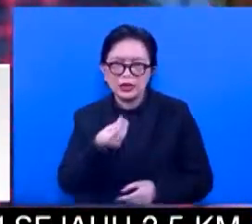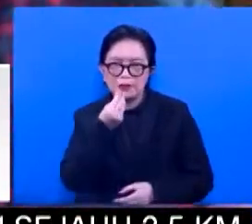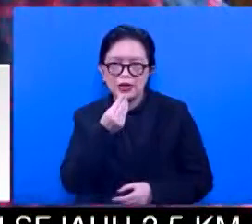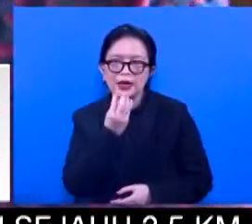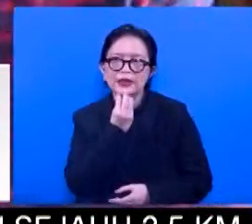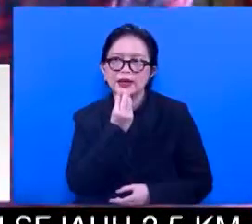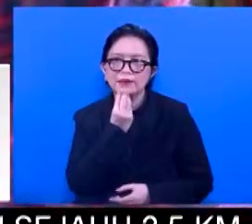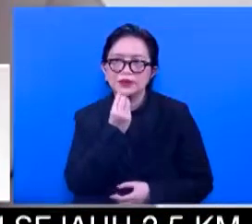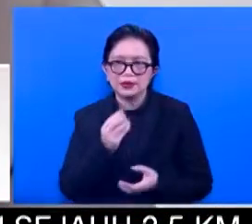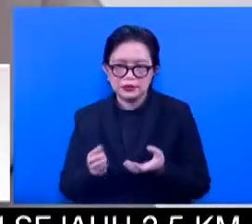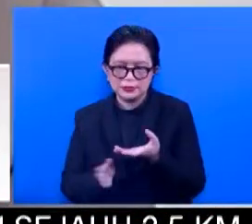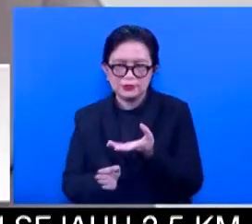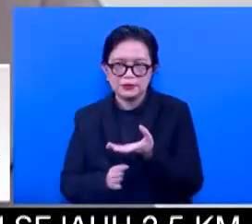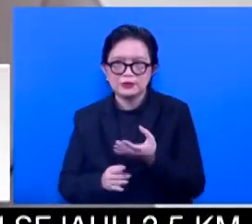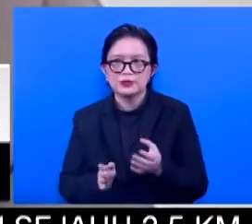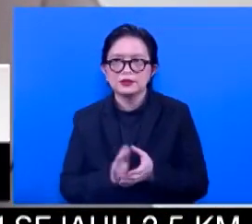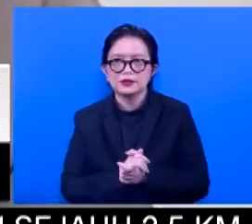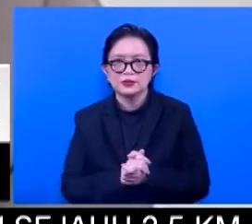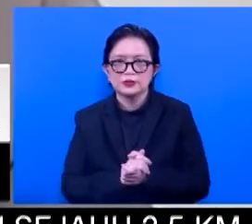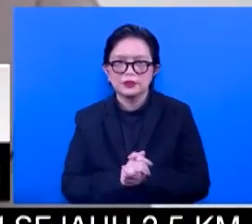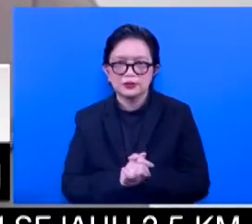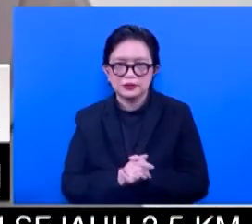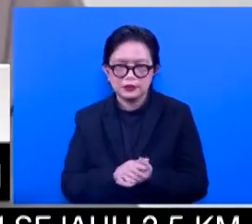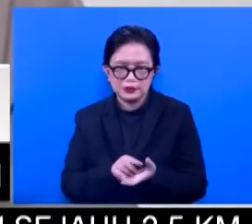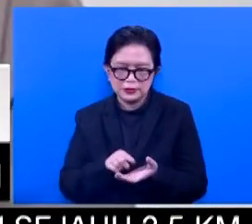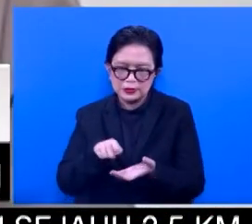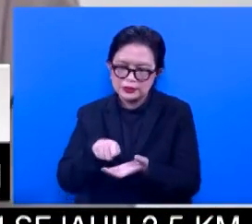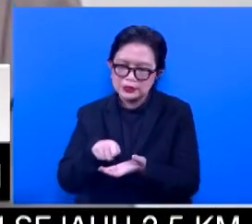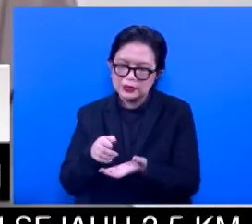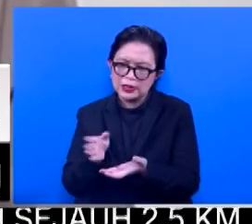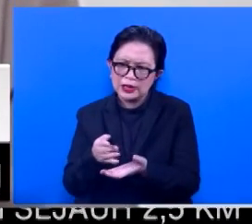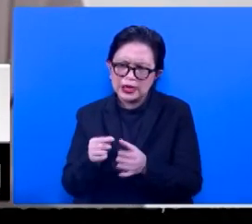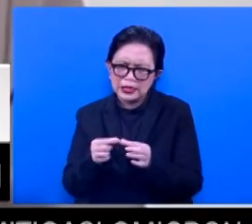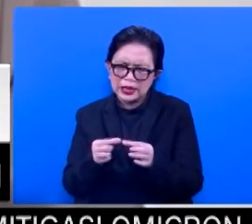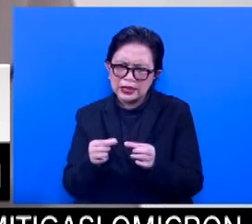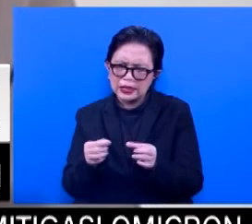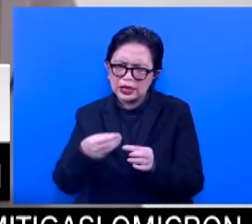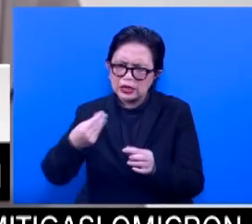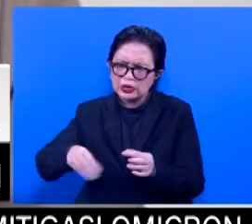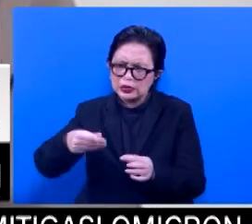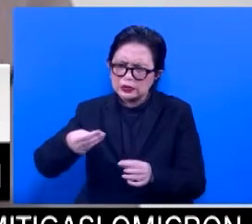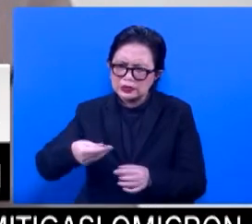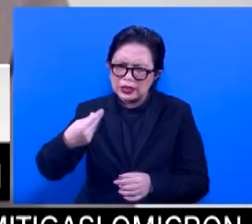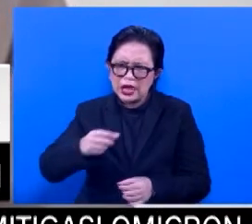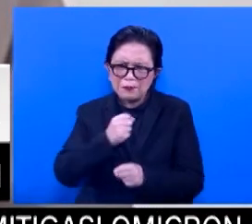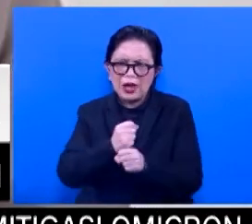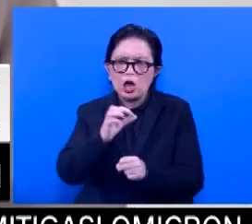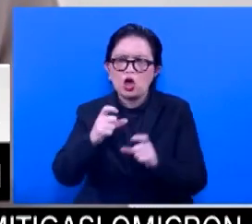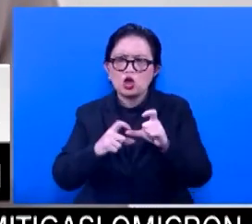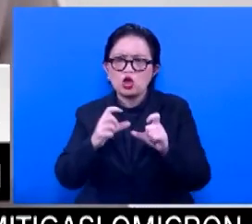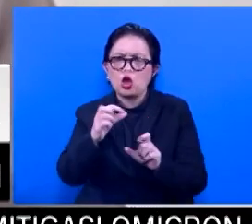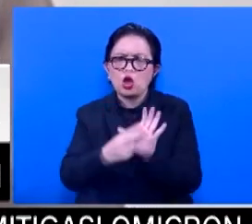Di atas daging kalau yang dibakar itu ada gosong-gosong. Nah, itu senyawa polihidrokarbonnya. Nah, itu apabila dikonsumsi dalam